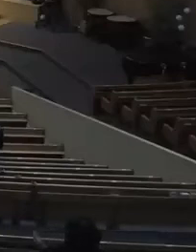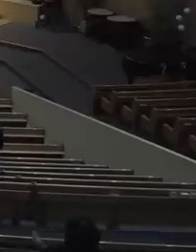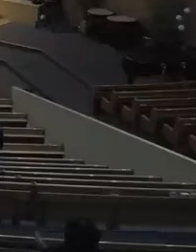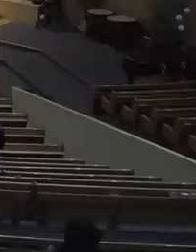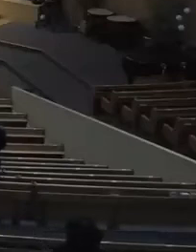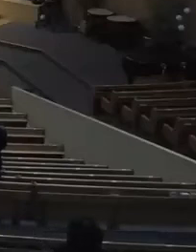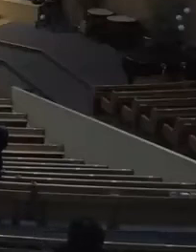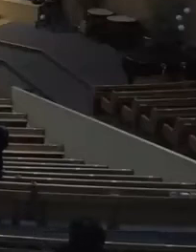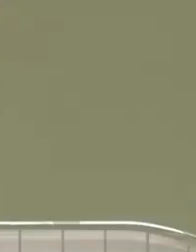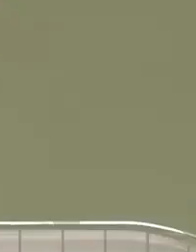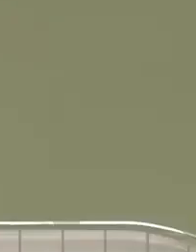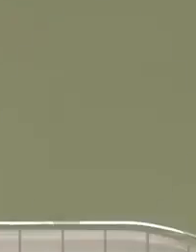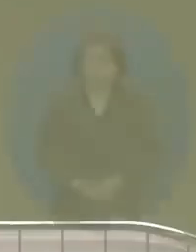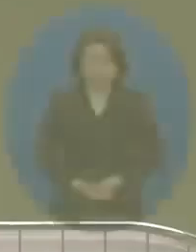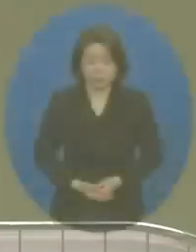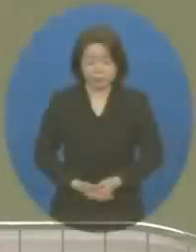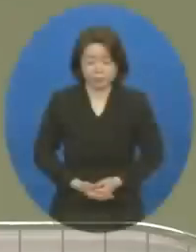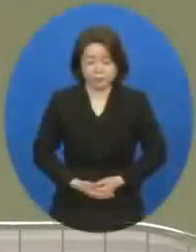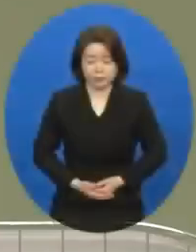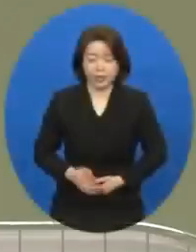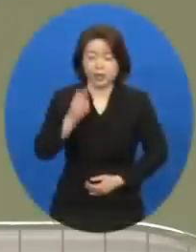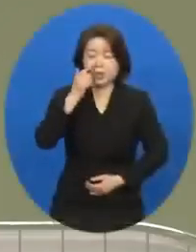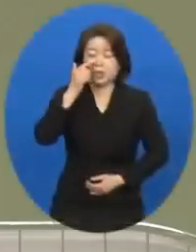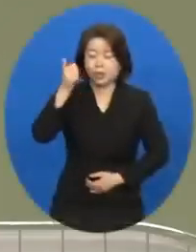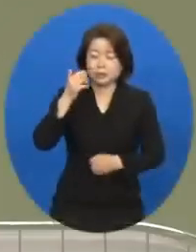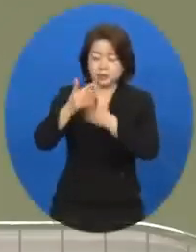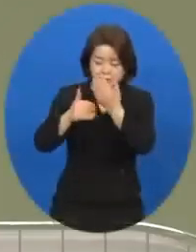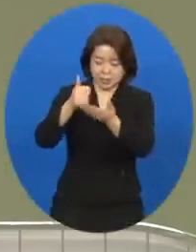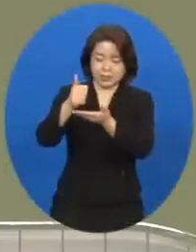성도들에게 부어주소서. 아버지 하나님,